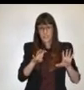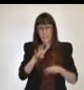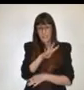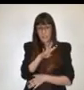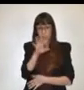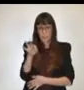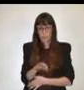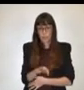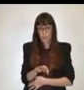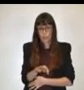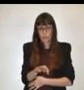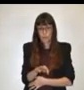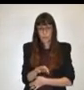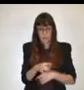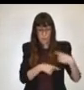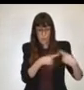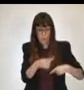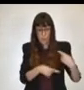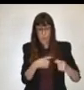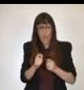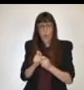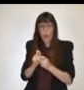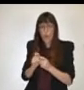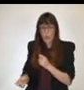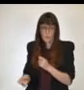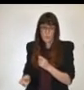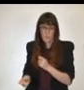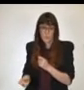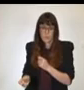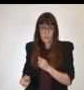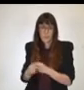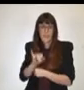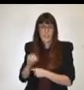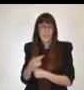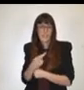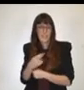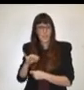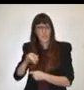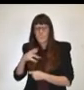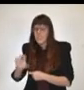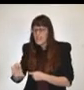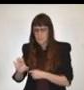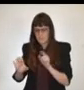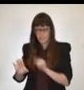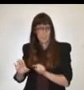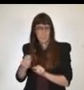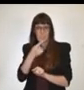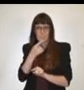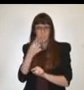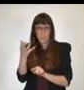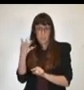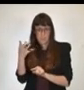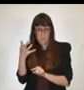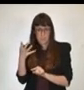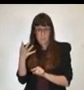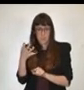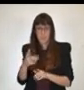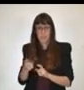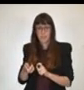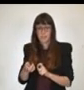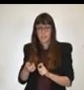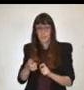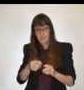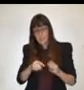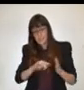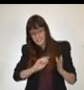in fine. Qu'est-ce que ça veut dire in fine? Ça veut dire que 100% du capital prêté est remboursable à la dernière